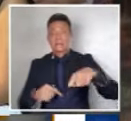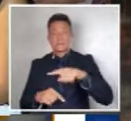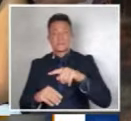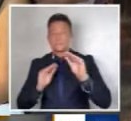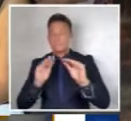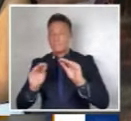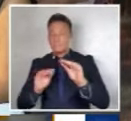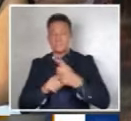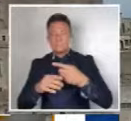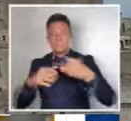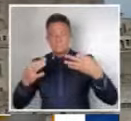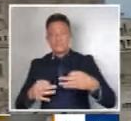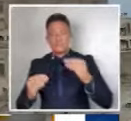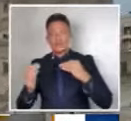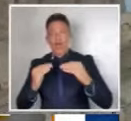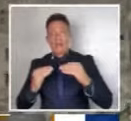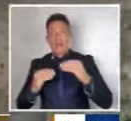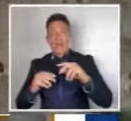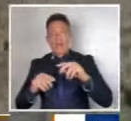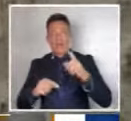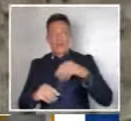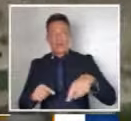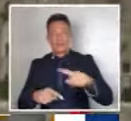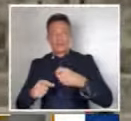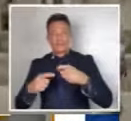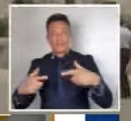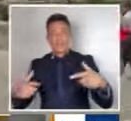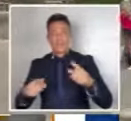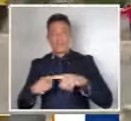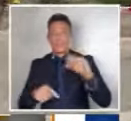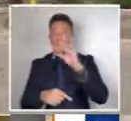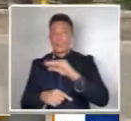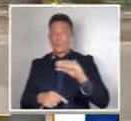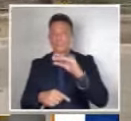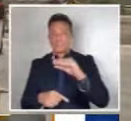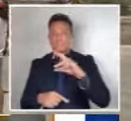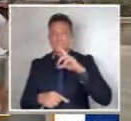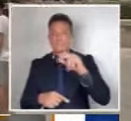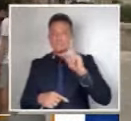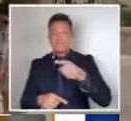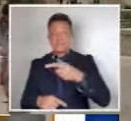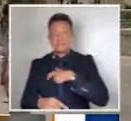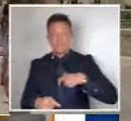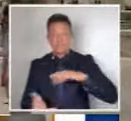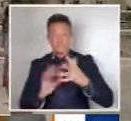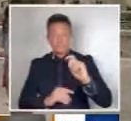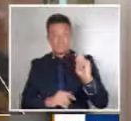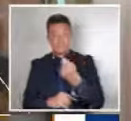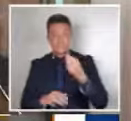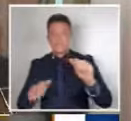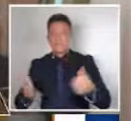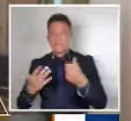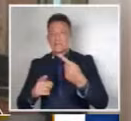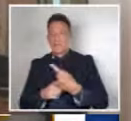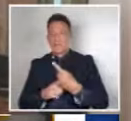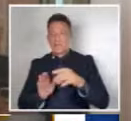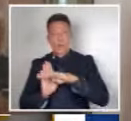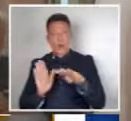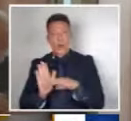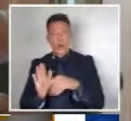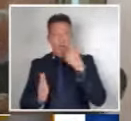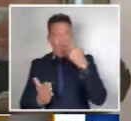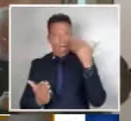consulta giovanile cittadina. E poi il turismo assicura che se diventerà sindaco, in 6 mesi farà redigere un piano ad hoc.